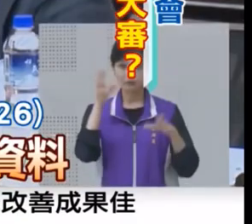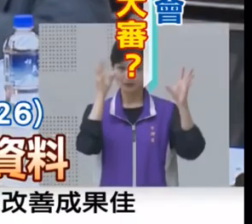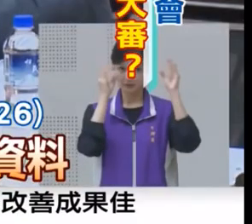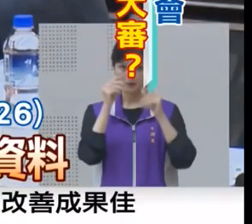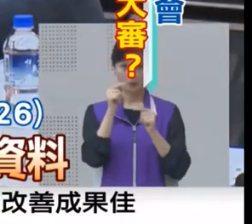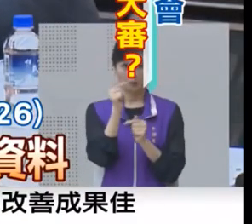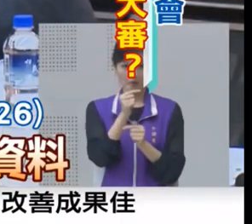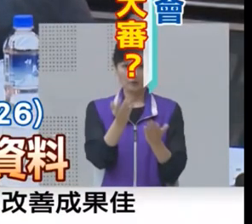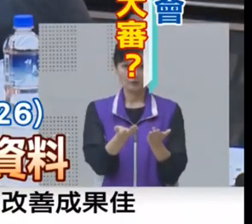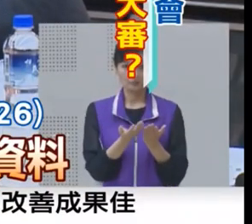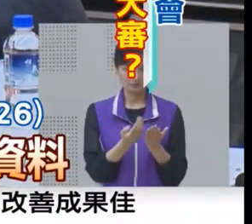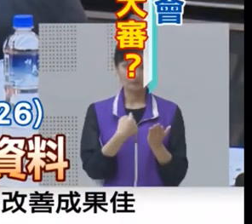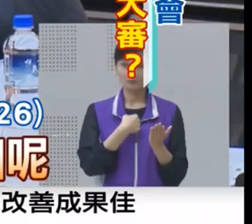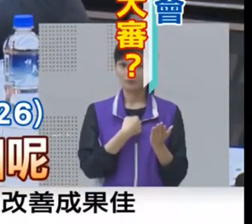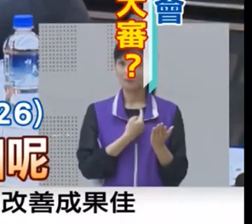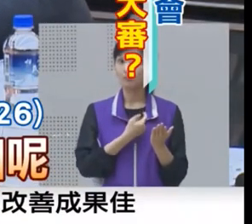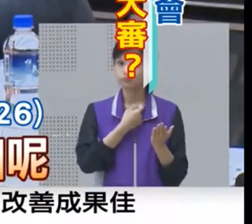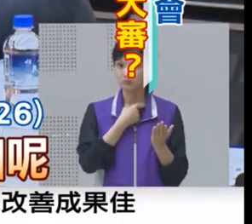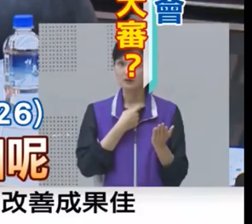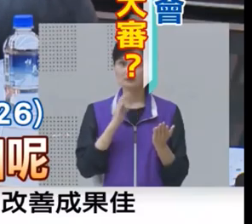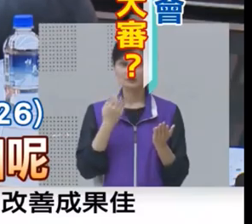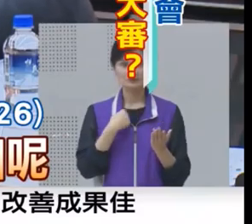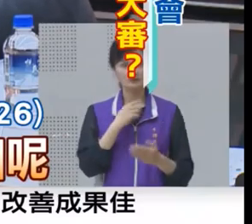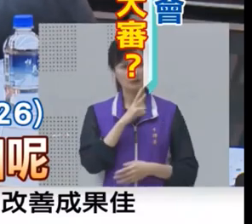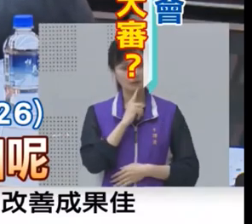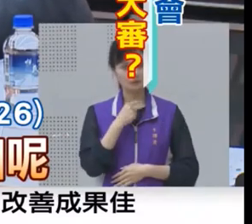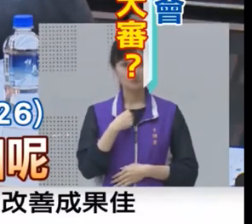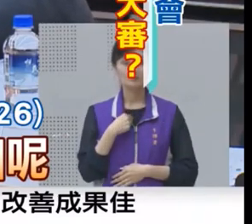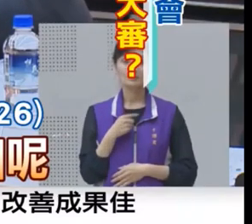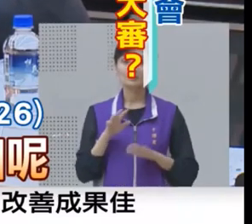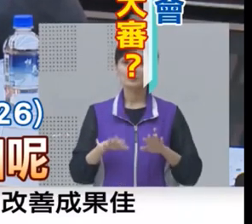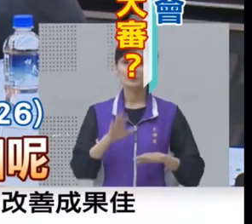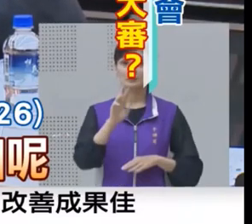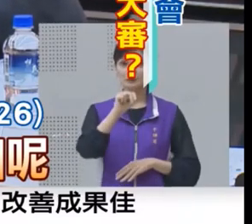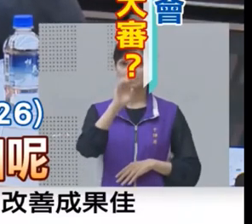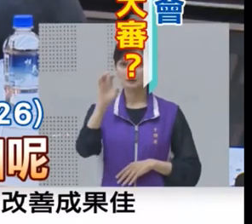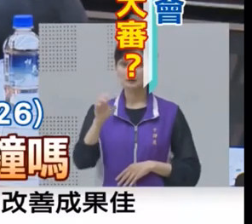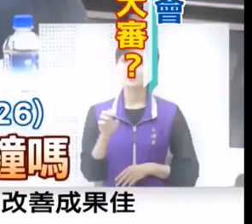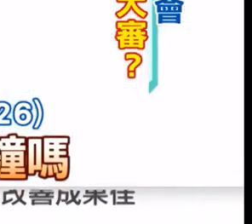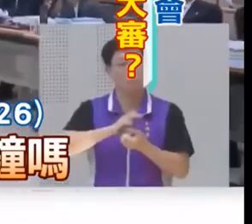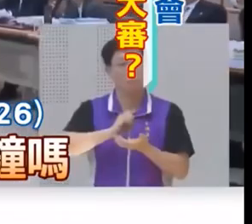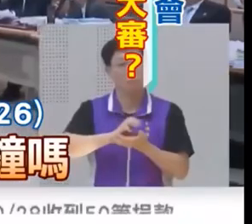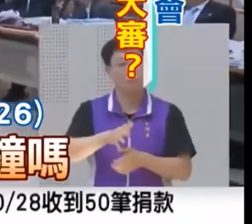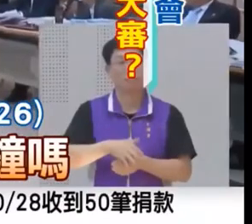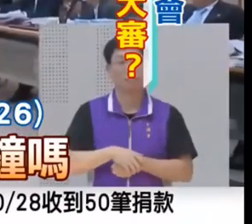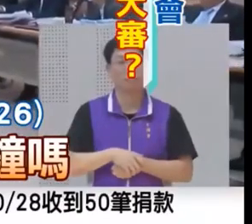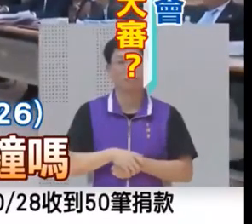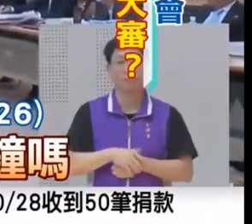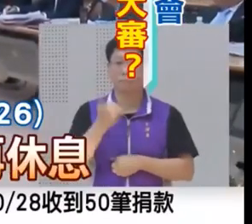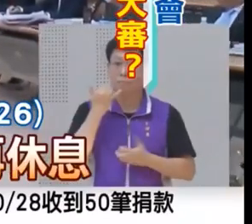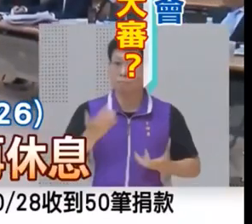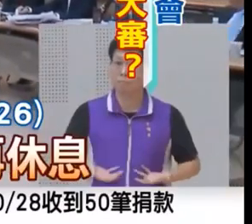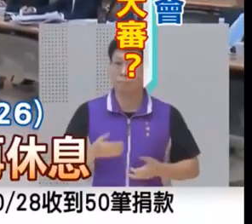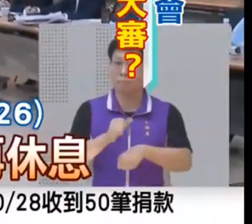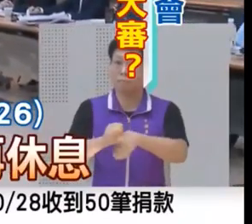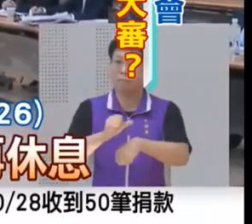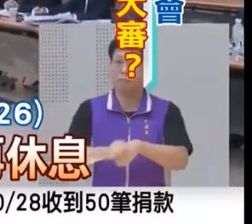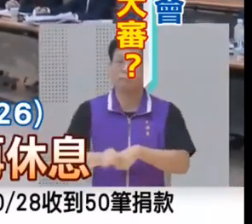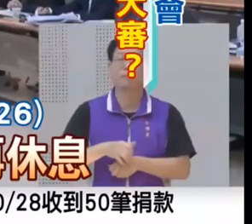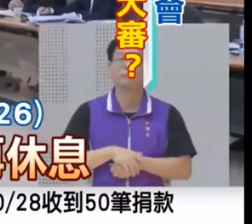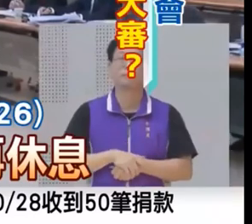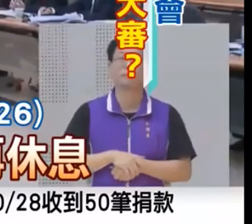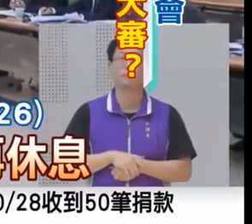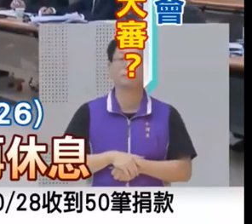方式。 为什么今天索取资料却会被 NCC 去被驳回呢？可以休息个五分钟吗？因